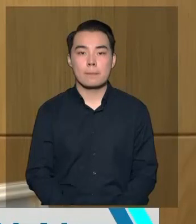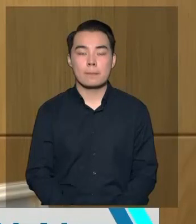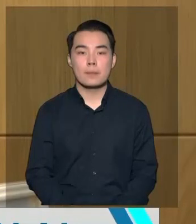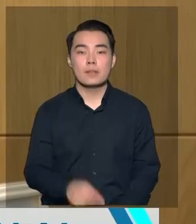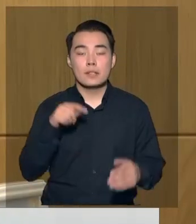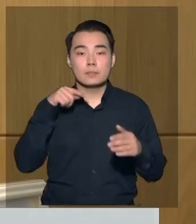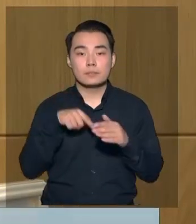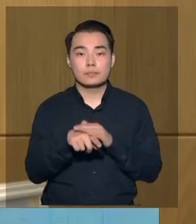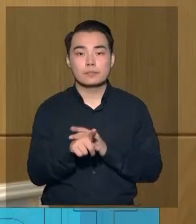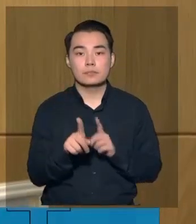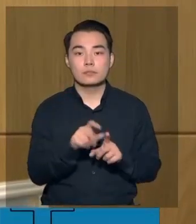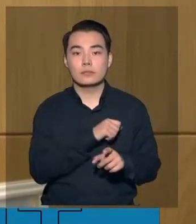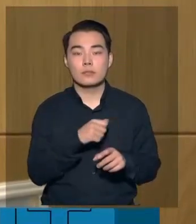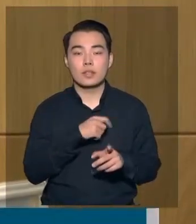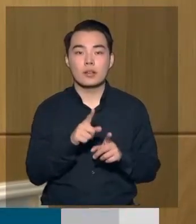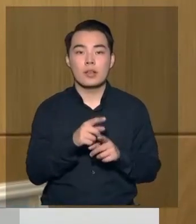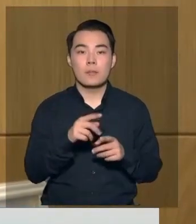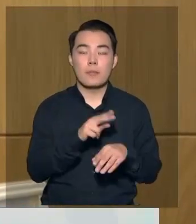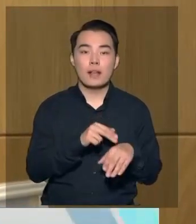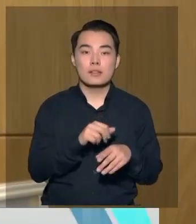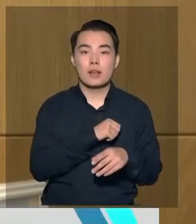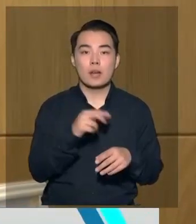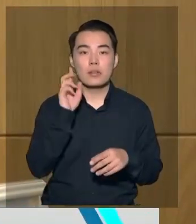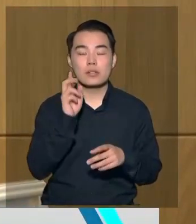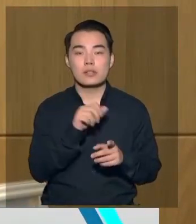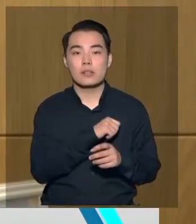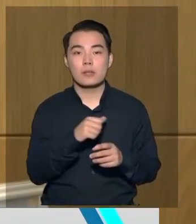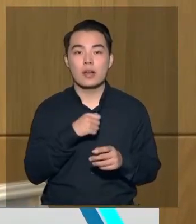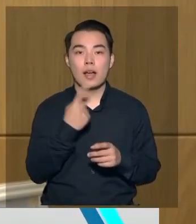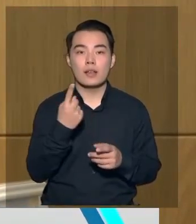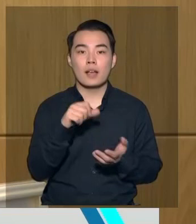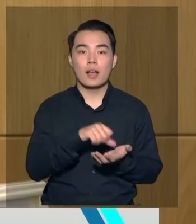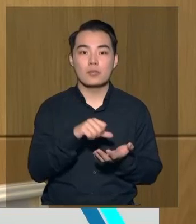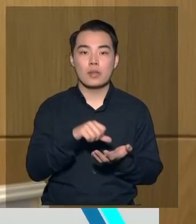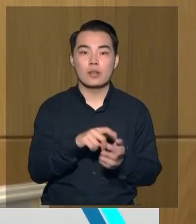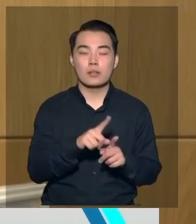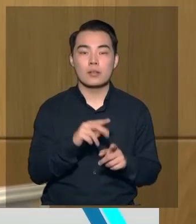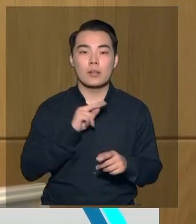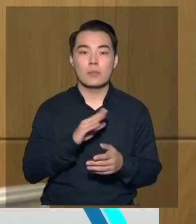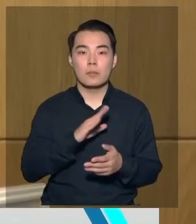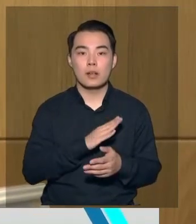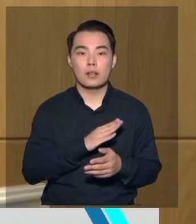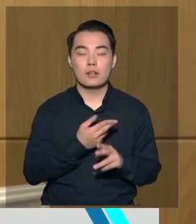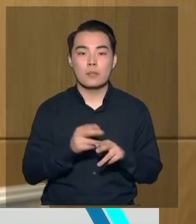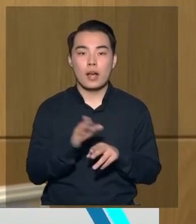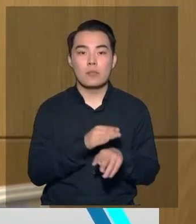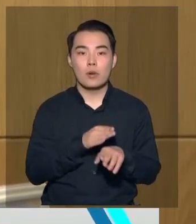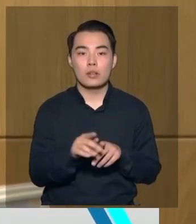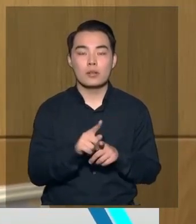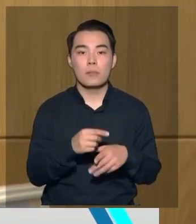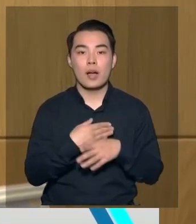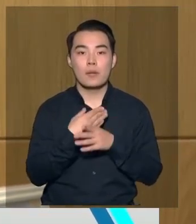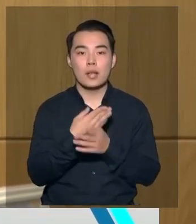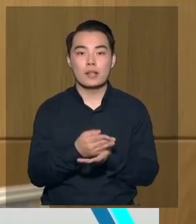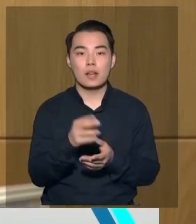Оның ішінде Палестина мемлекетінен бір кандидатура ұсынылған болатын. Бұл осы елдің құрметті елші